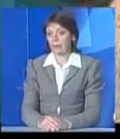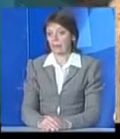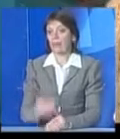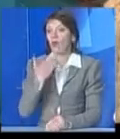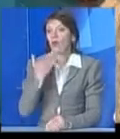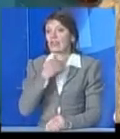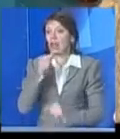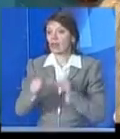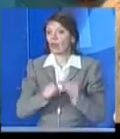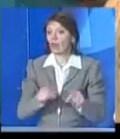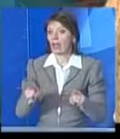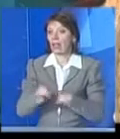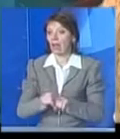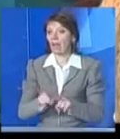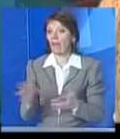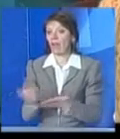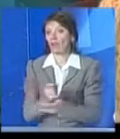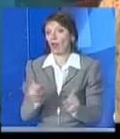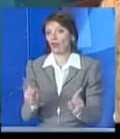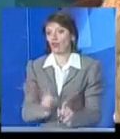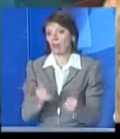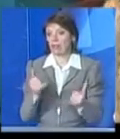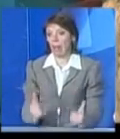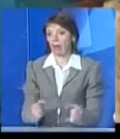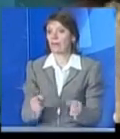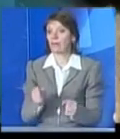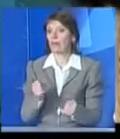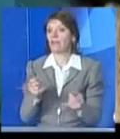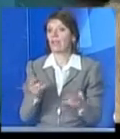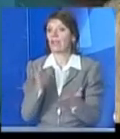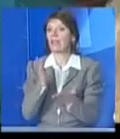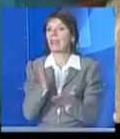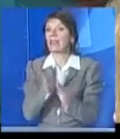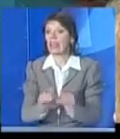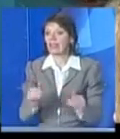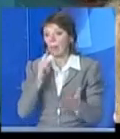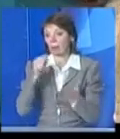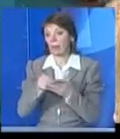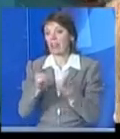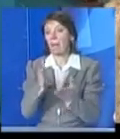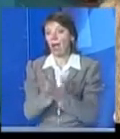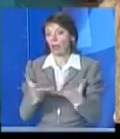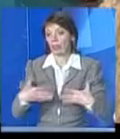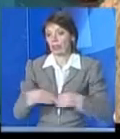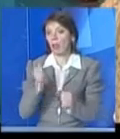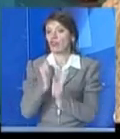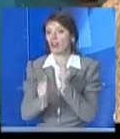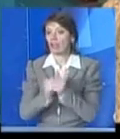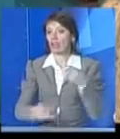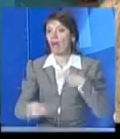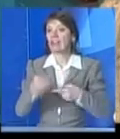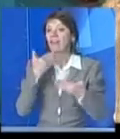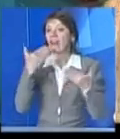Останні роки в нас фактично зараз потрапляють діти, які мають сім'ю. І, на жаль, і дуже часто звертаються батьки,